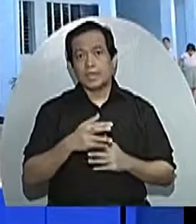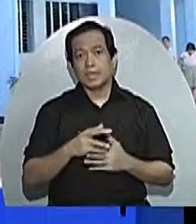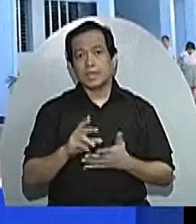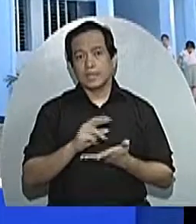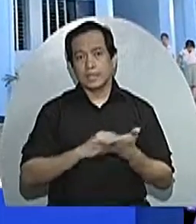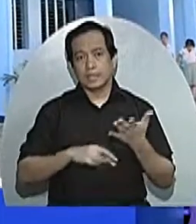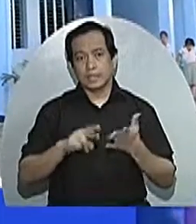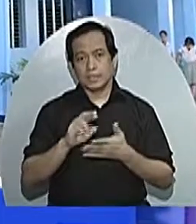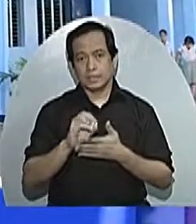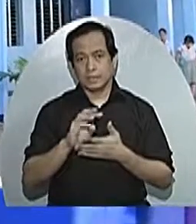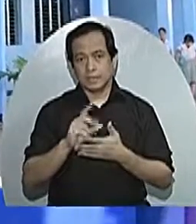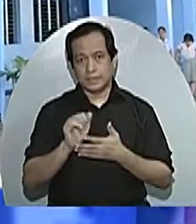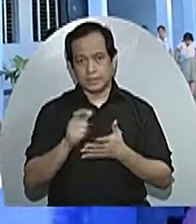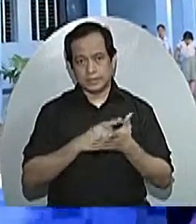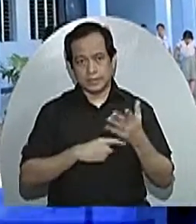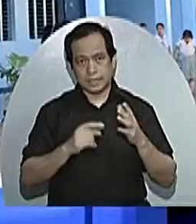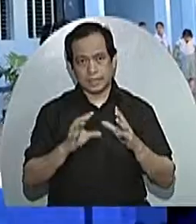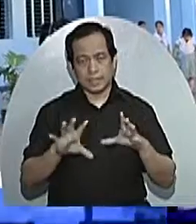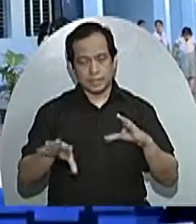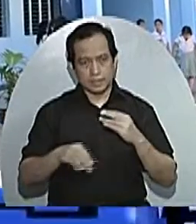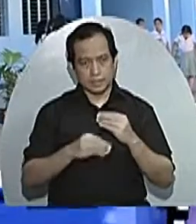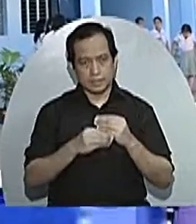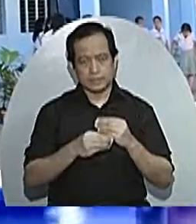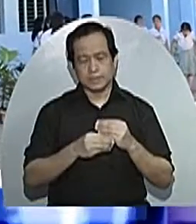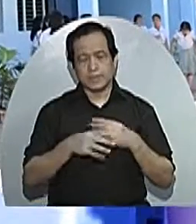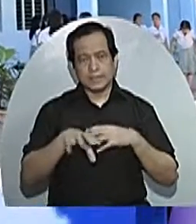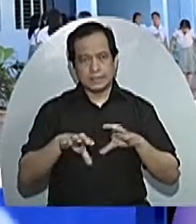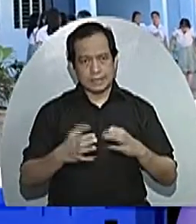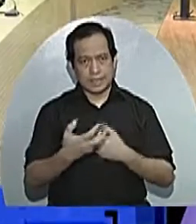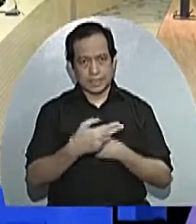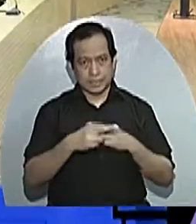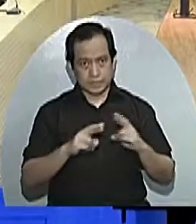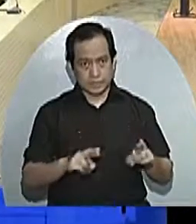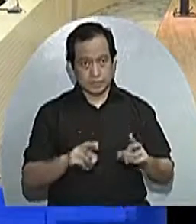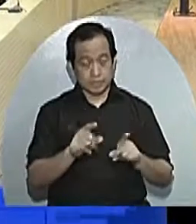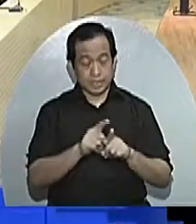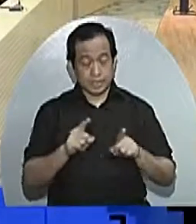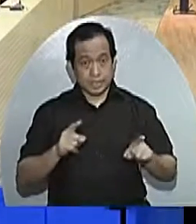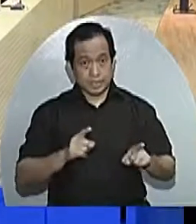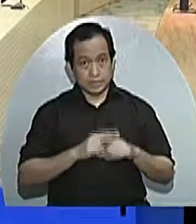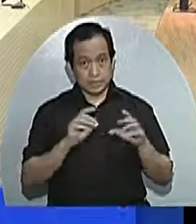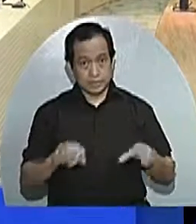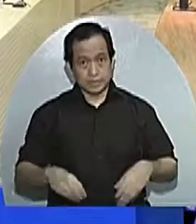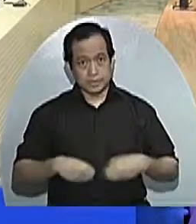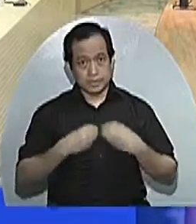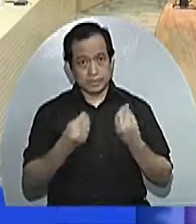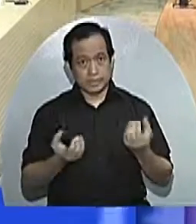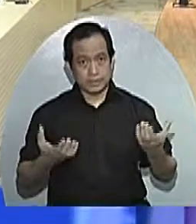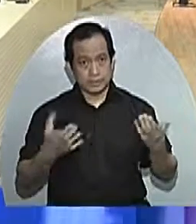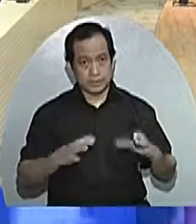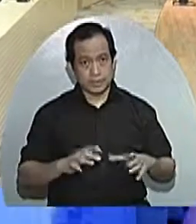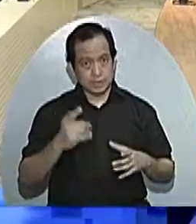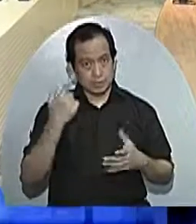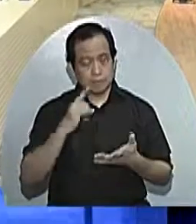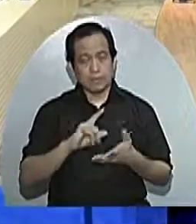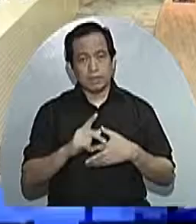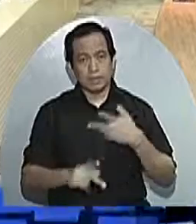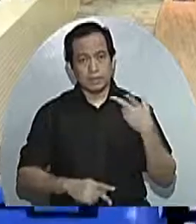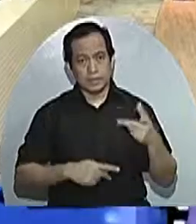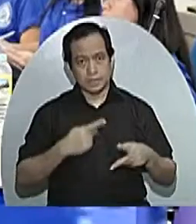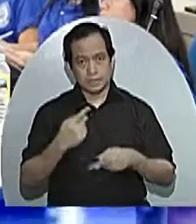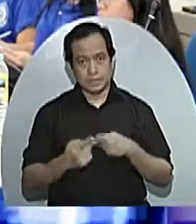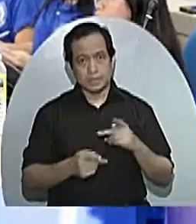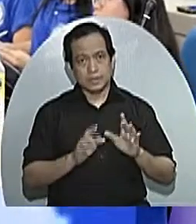ng renovation at dagdag na silid-aralan. Hindi rin pahuhuli ang pagbibigay pagkakataon sa